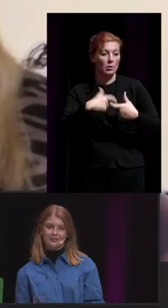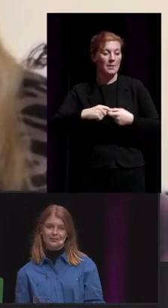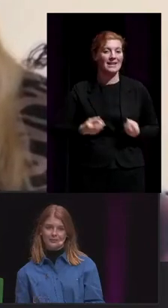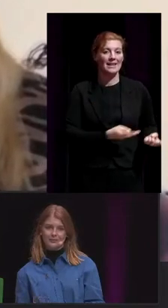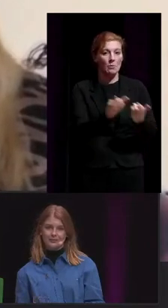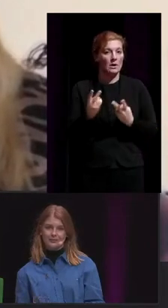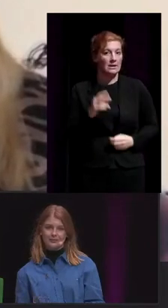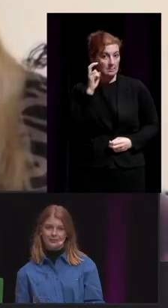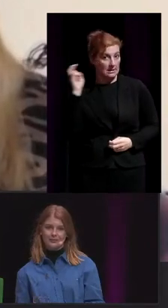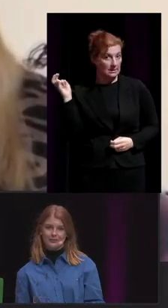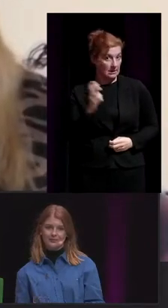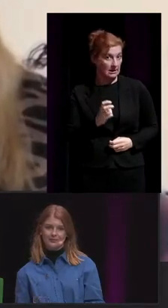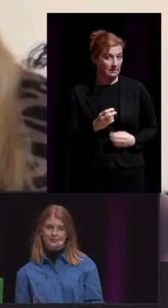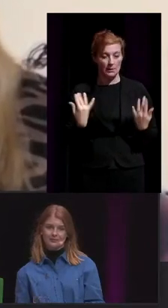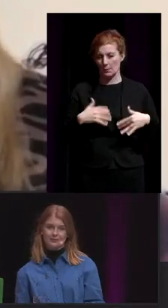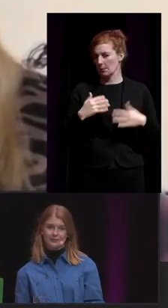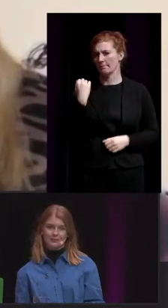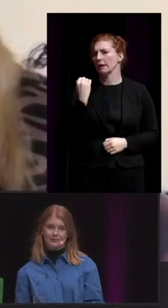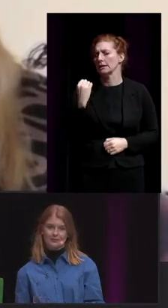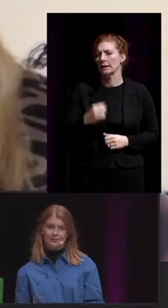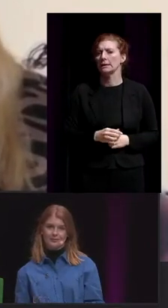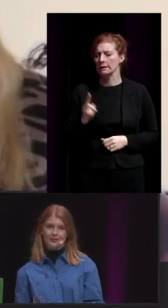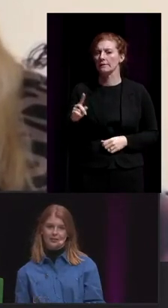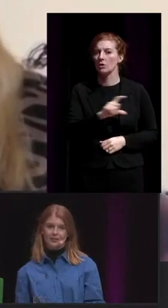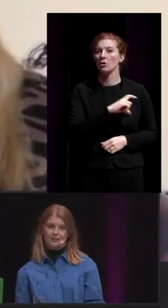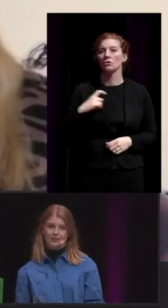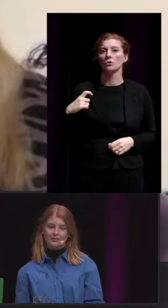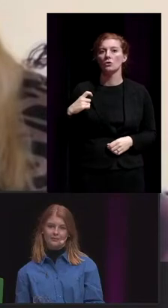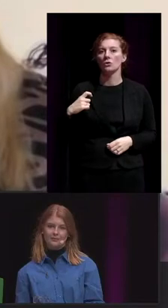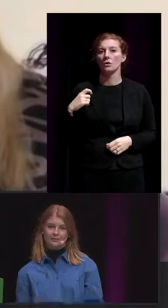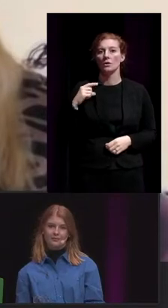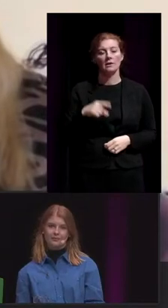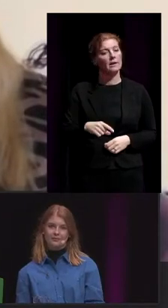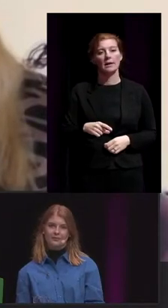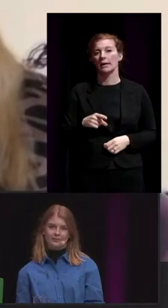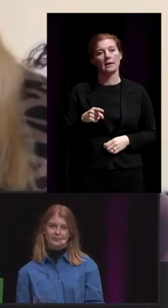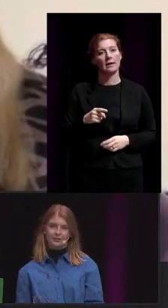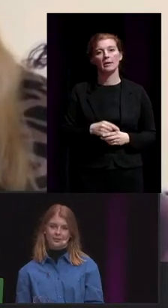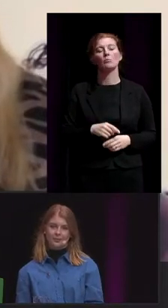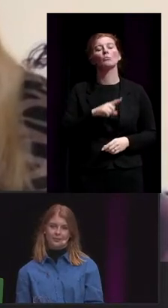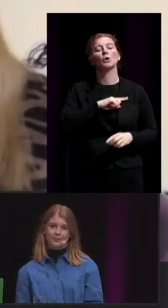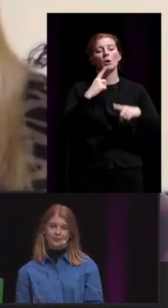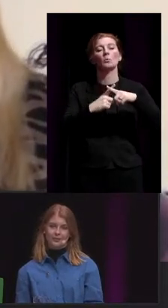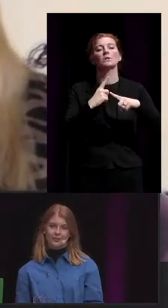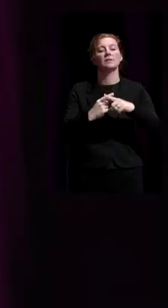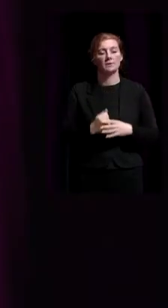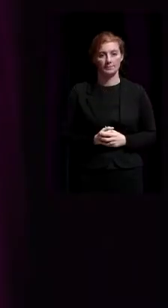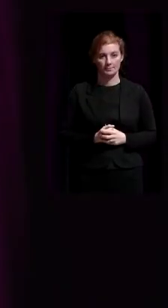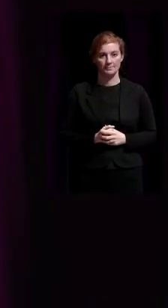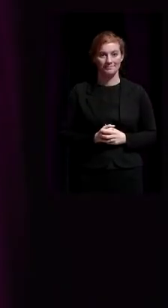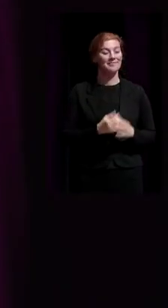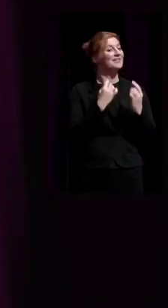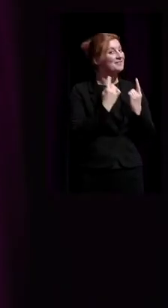demokratiperspektivet, som är jätteviktigt för oss, det är väldigt positivt.